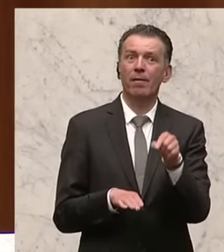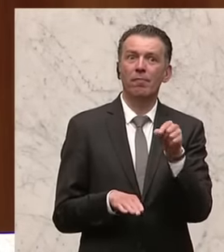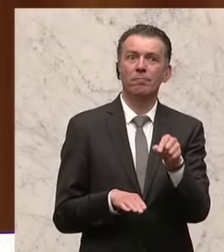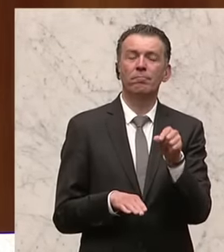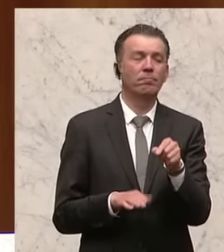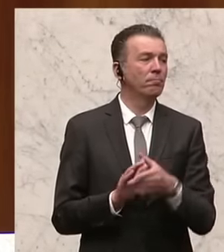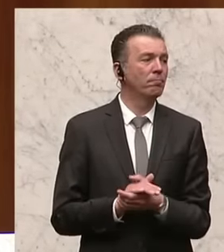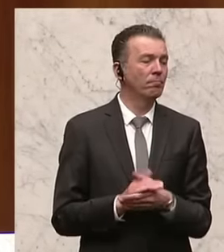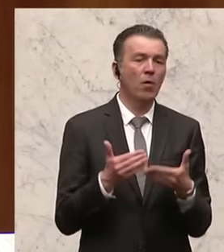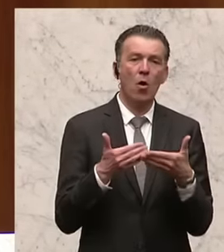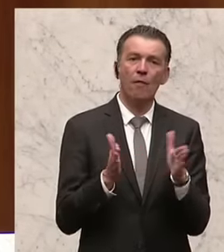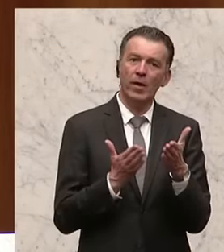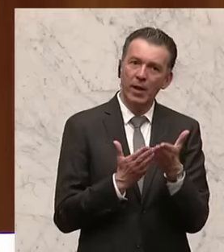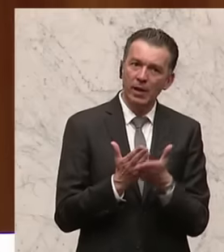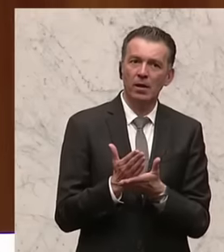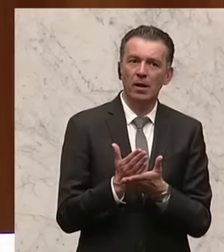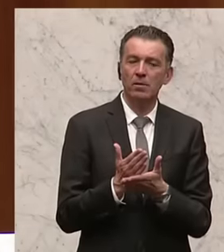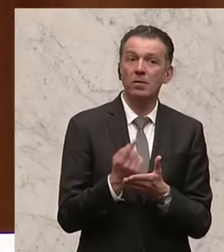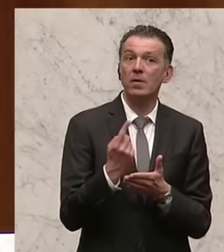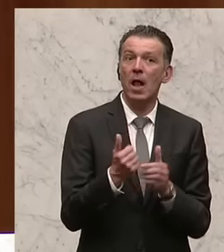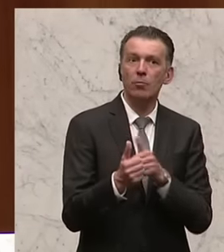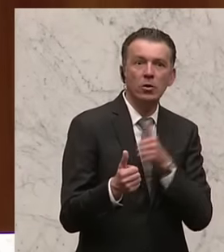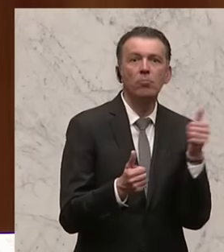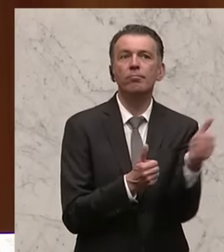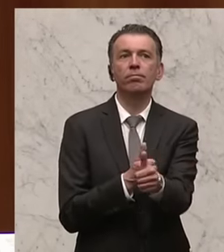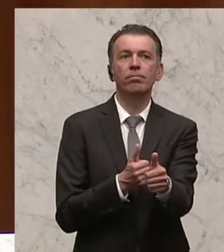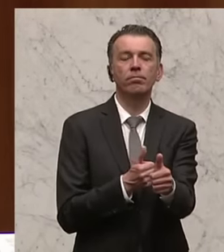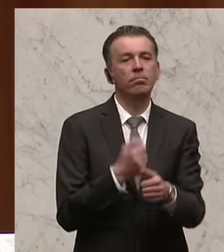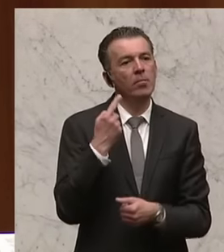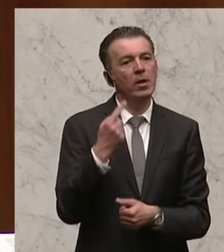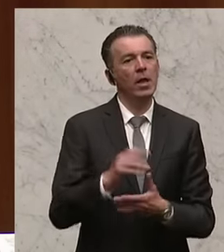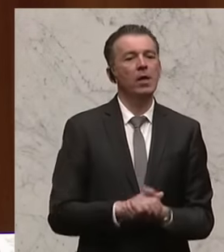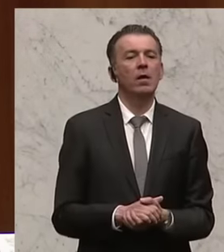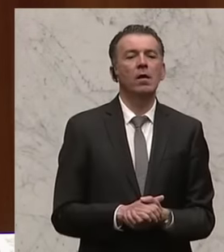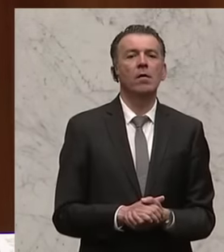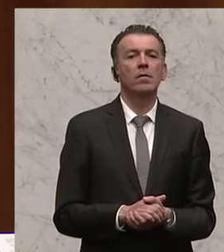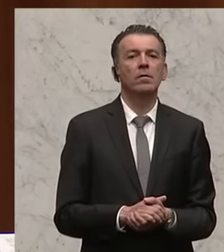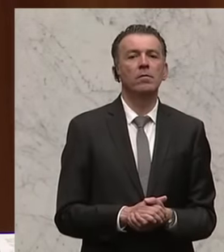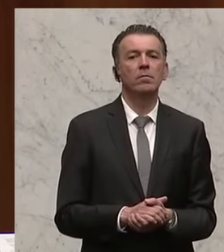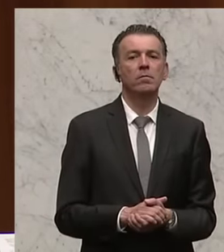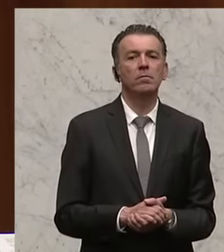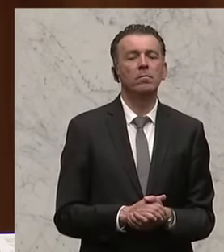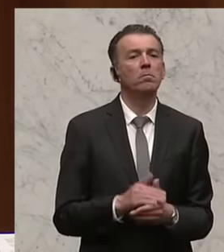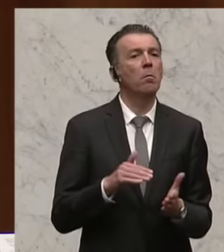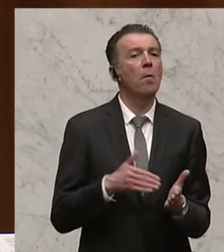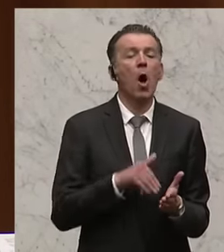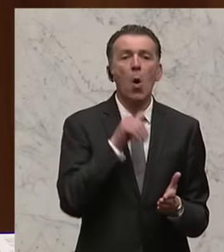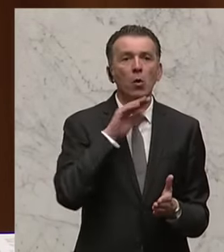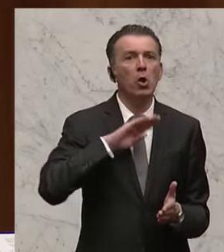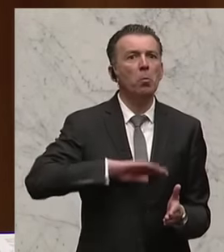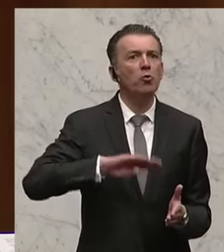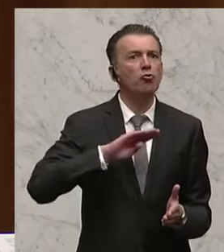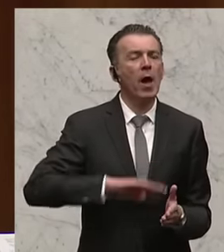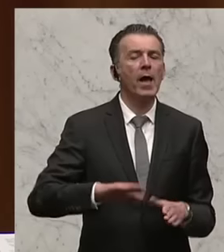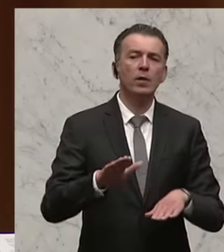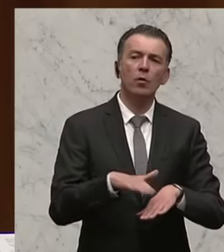stattfindet, nimmt der öffentliche Dienst eine Vorreiterrolle ein. Und ich denke, dass wir hier nicht bescheiden sein brauchen.